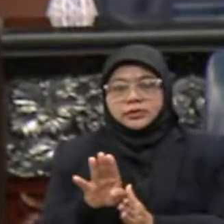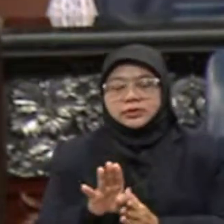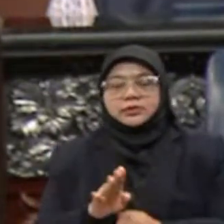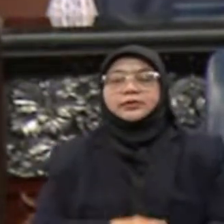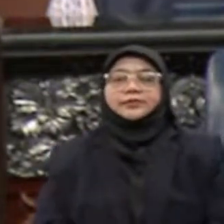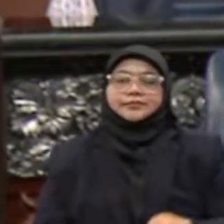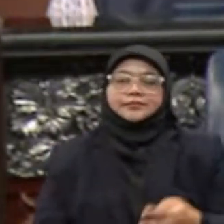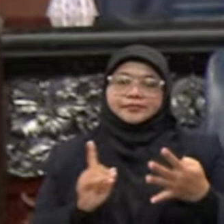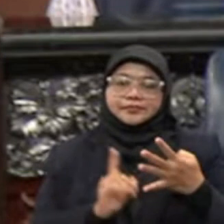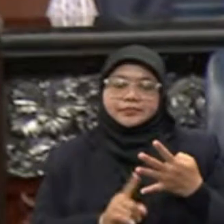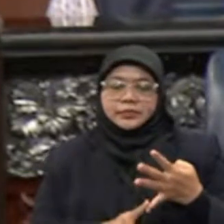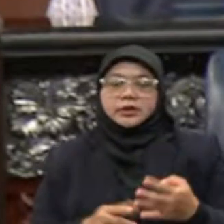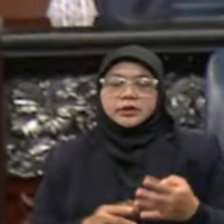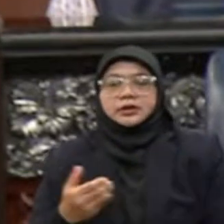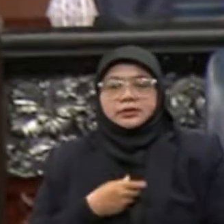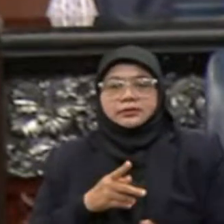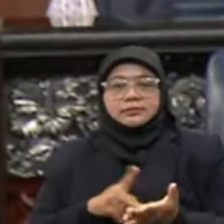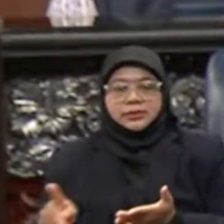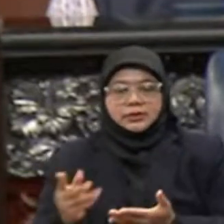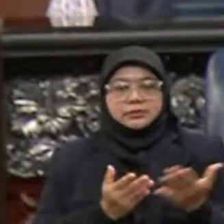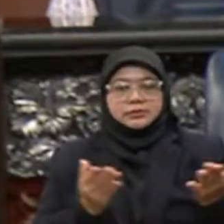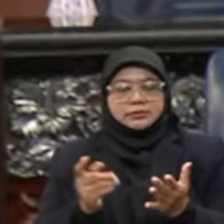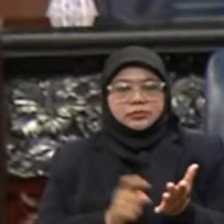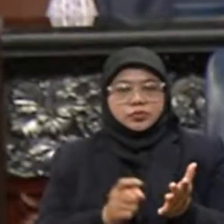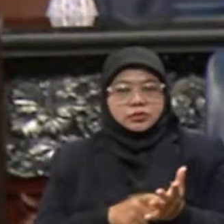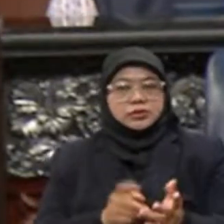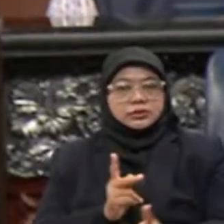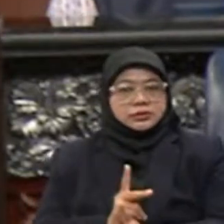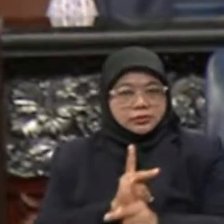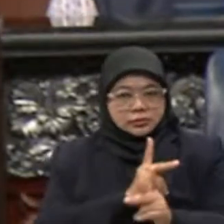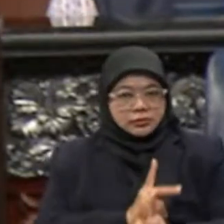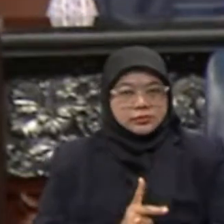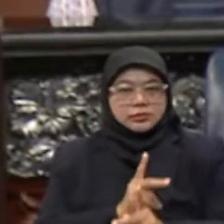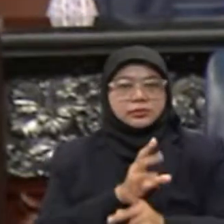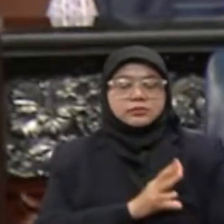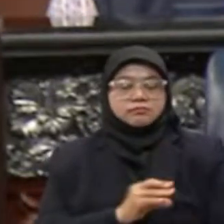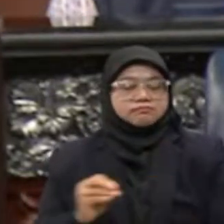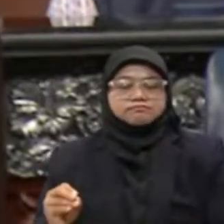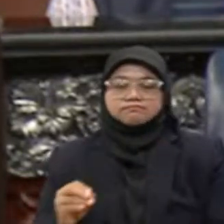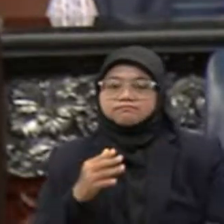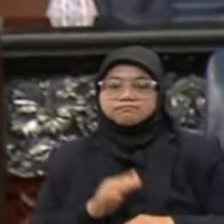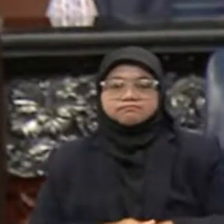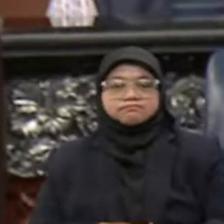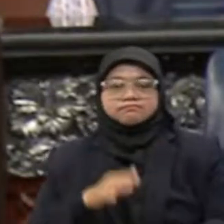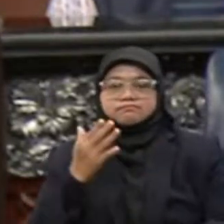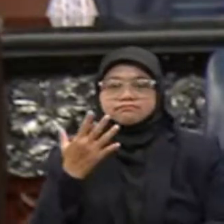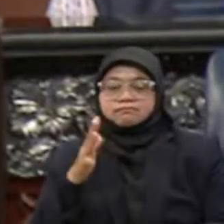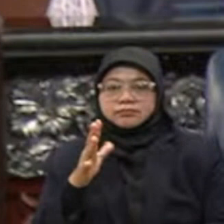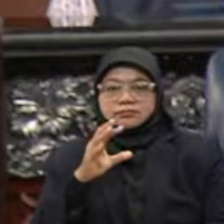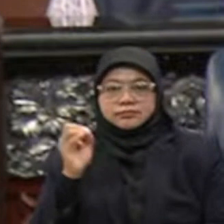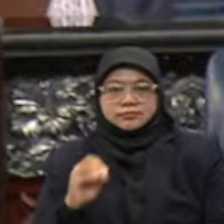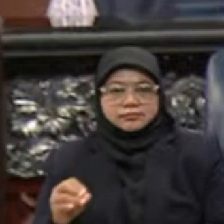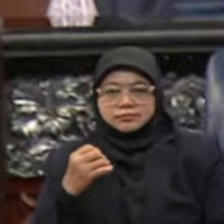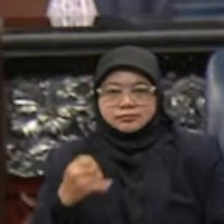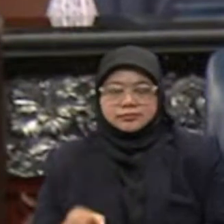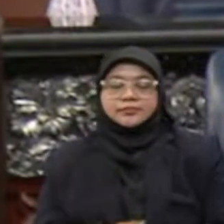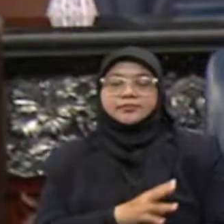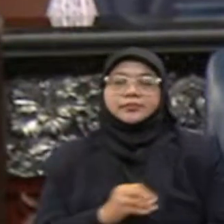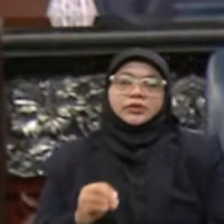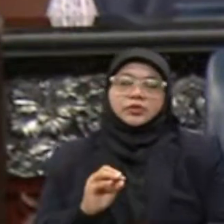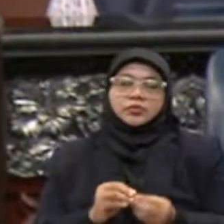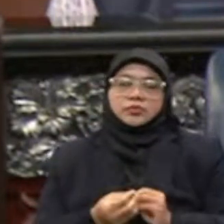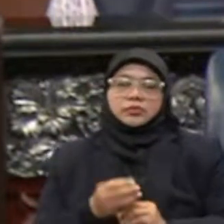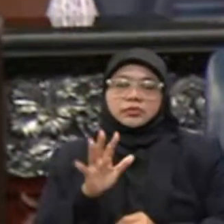keempat memastikan bayaran khidmat hutang terkawal dan tidak melebihi 15 peraturan kelima